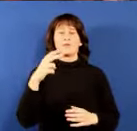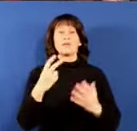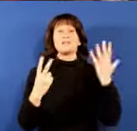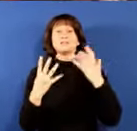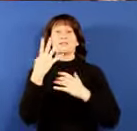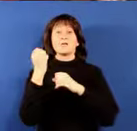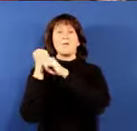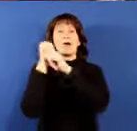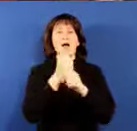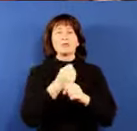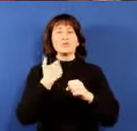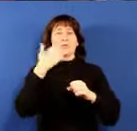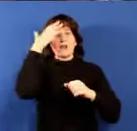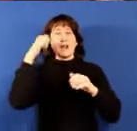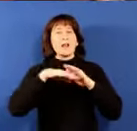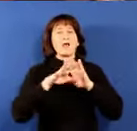jarritako Gernika Bizkaia